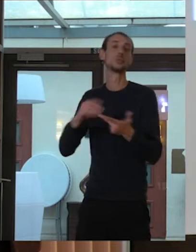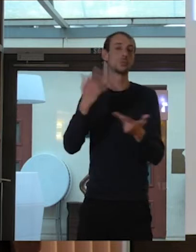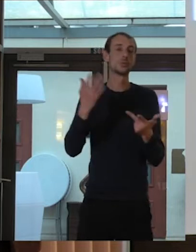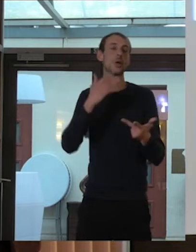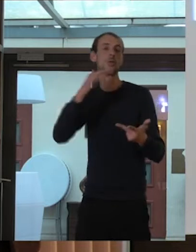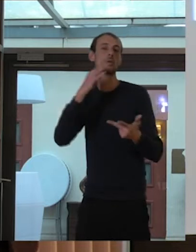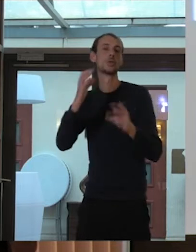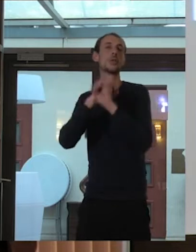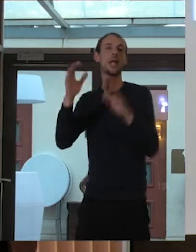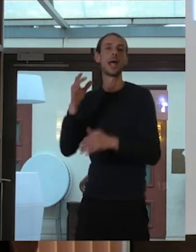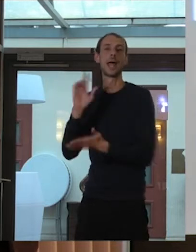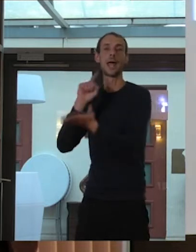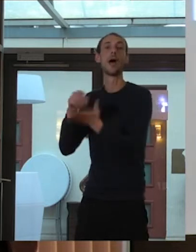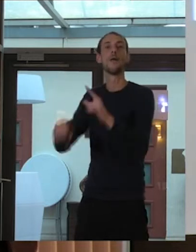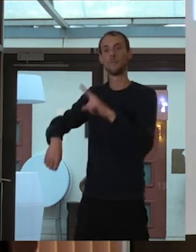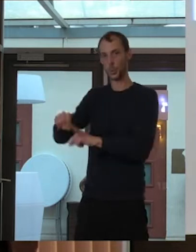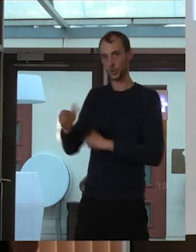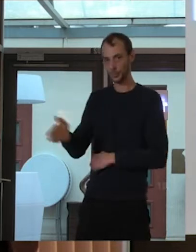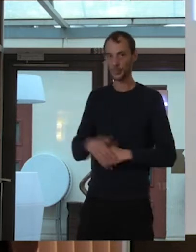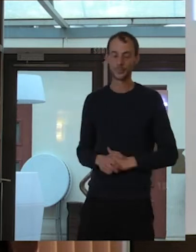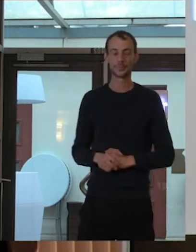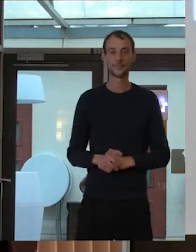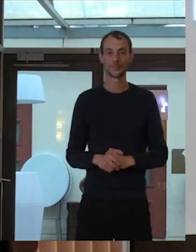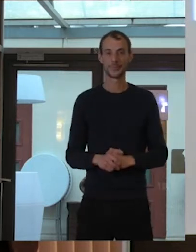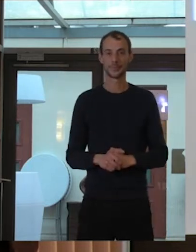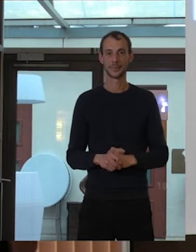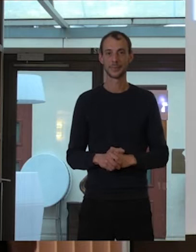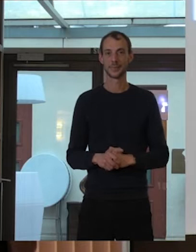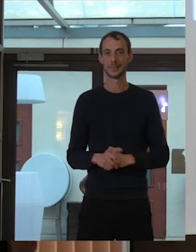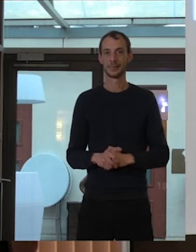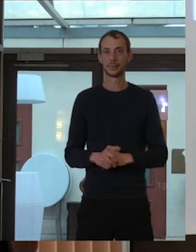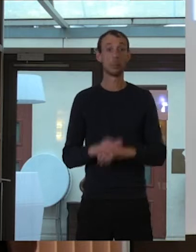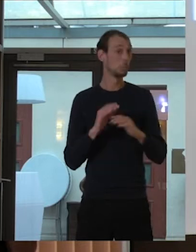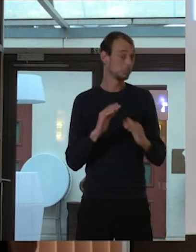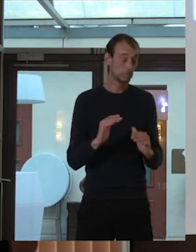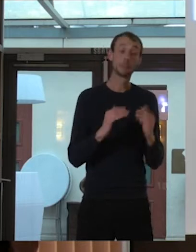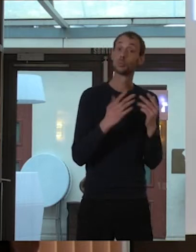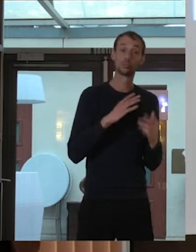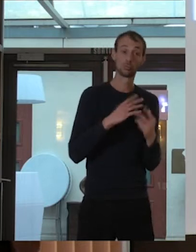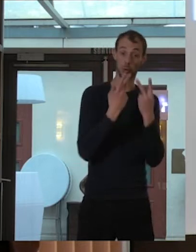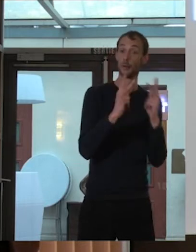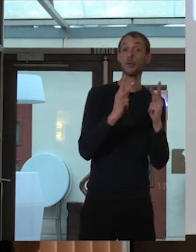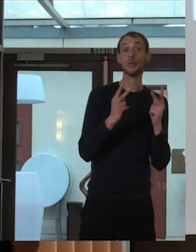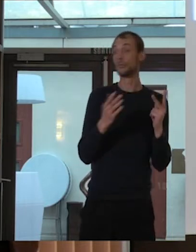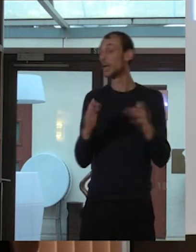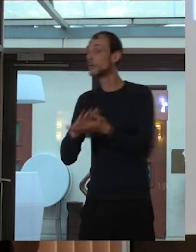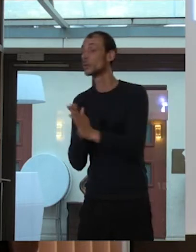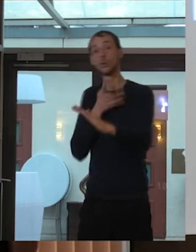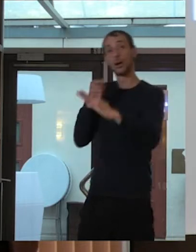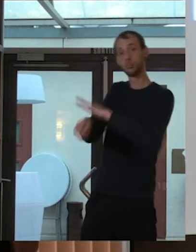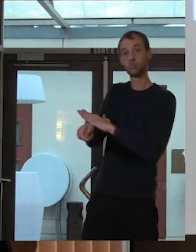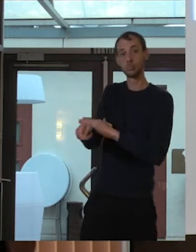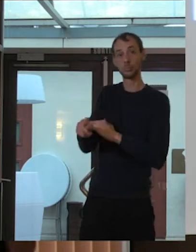bonnes pratiques ont également été recensées au sein des associations subventionnées par la ville. La formation de femmes au